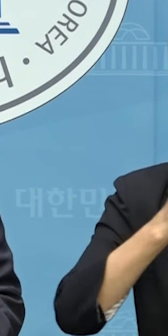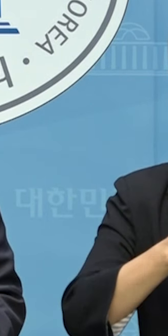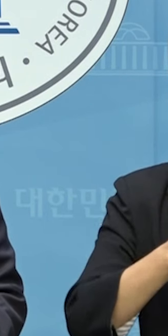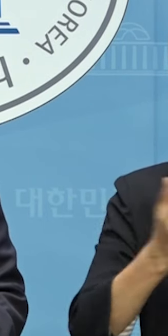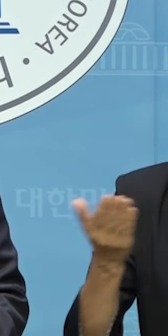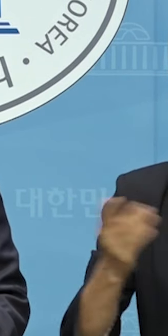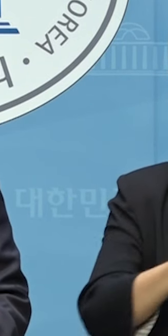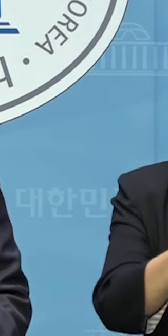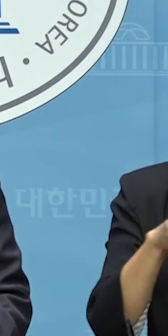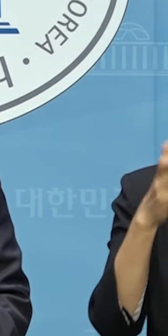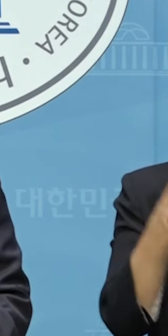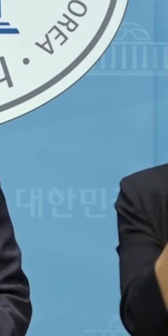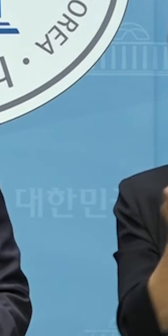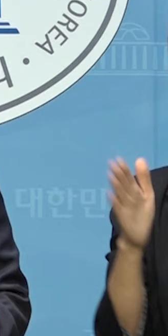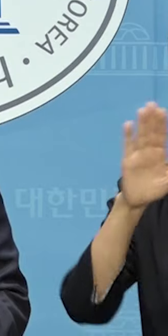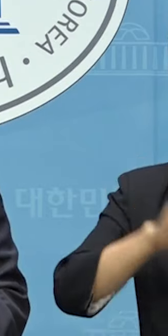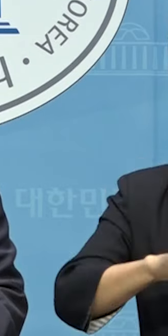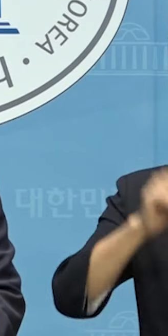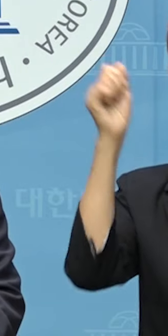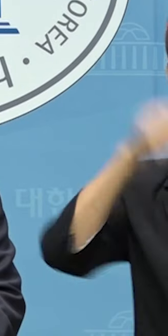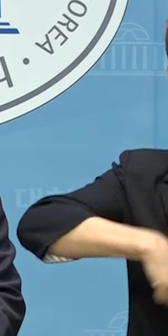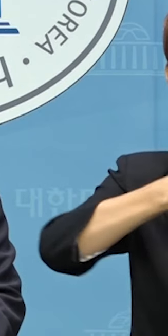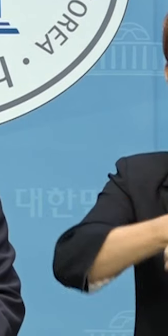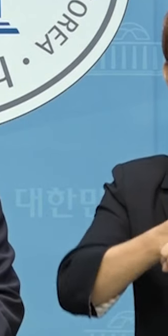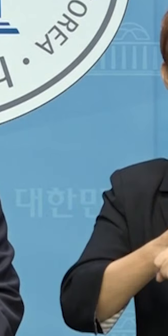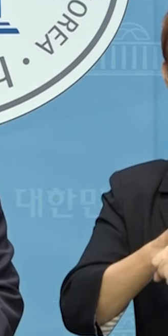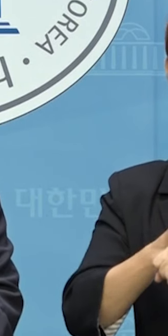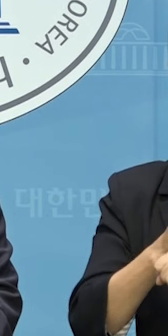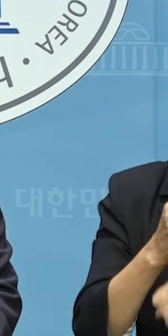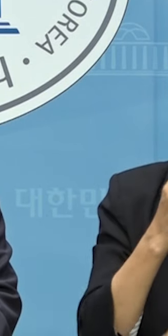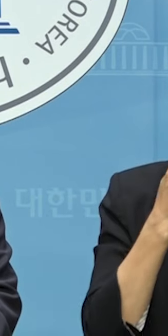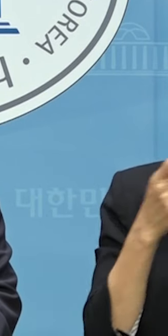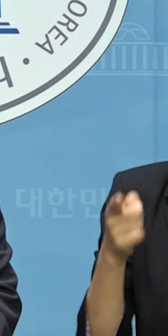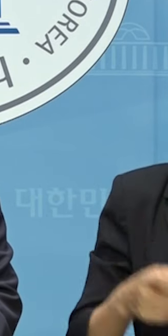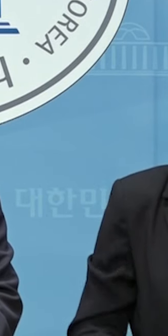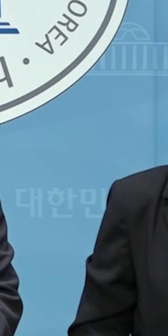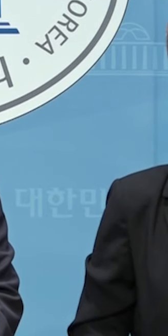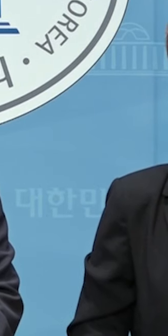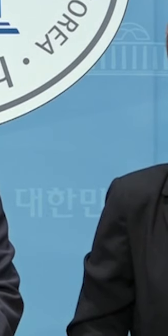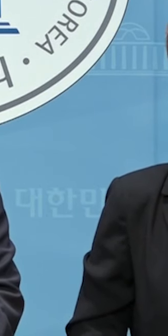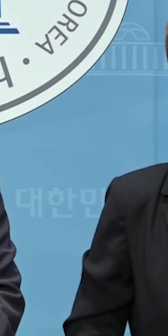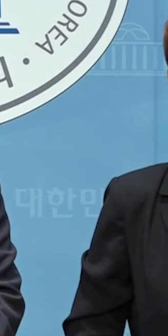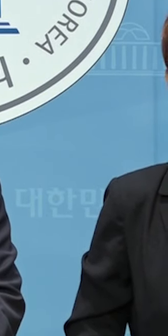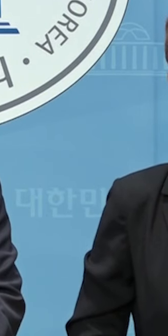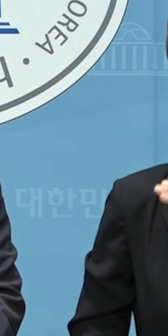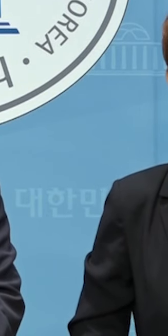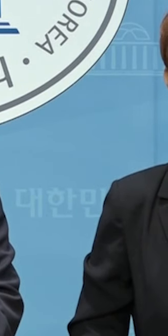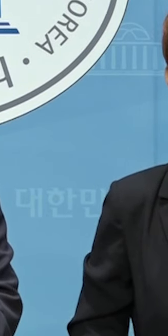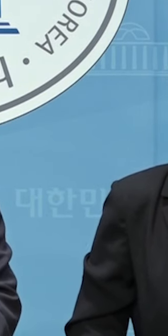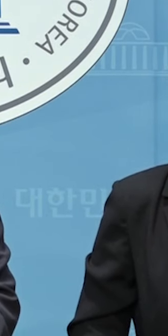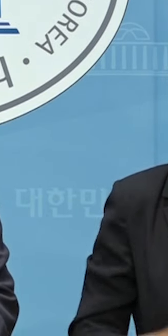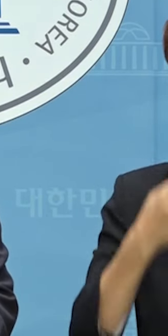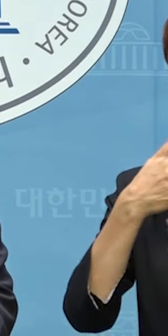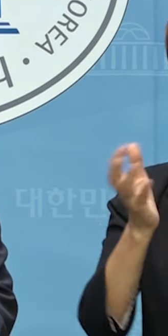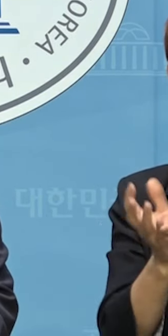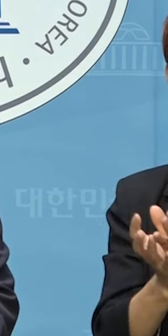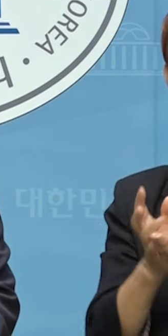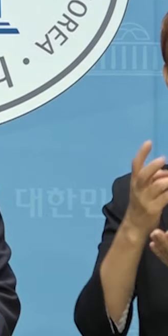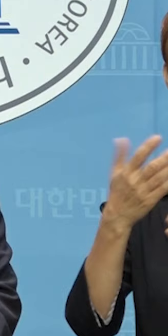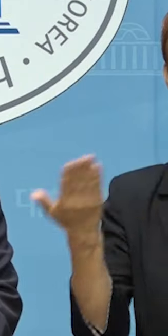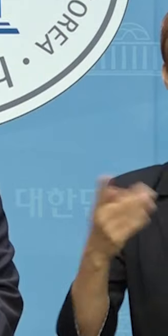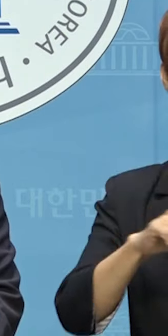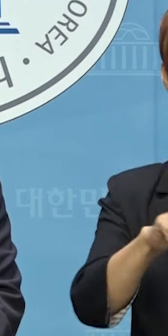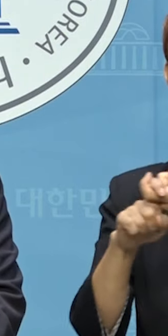개정안을 폭압적으로 통과시키려고 하고 있습니다 모두가 걱정하시 듯 민주당이 강영 처리하는 노조법